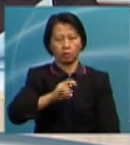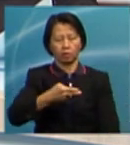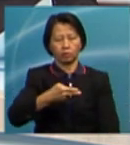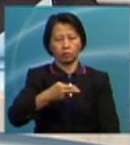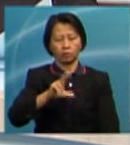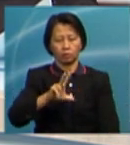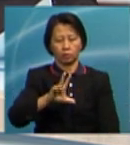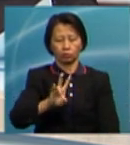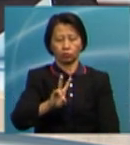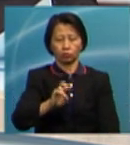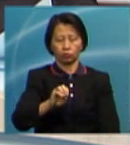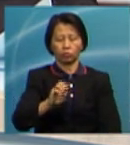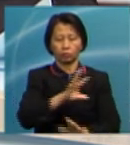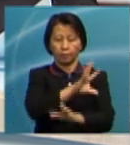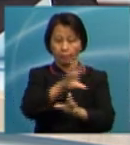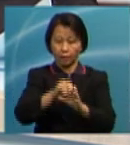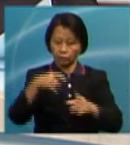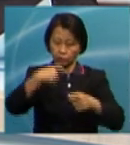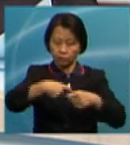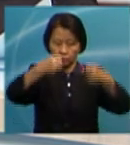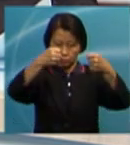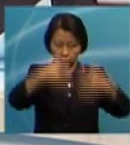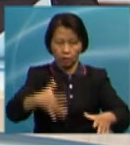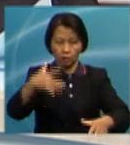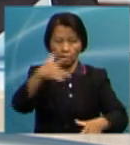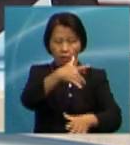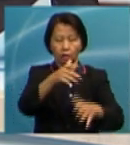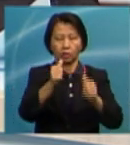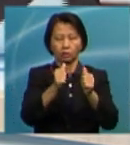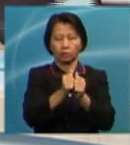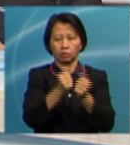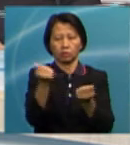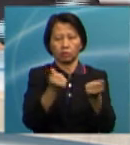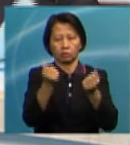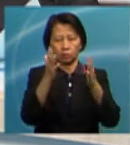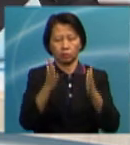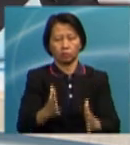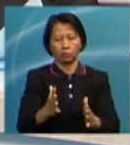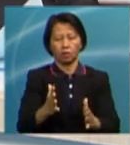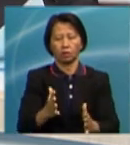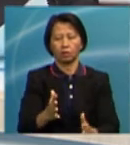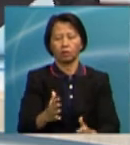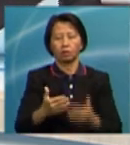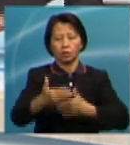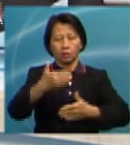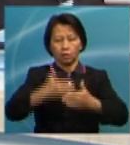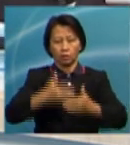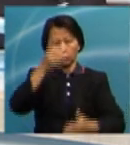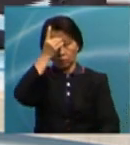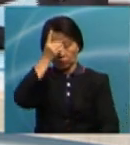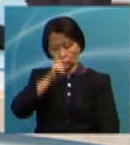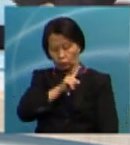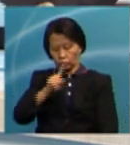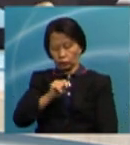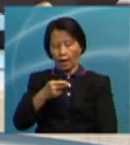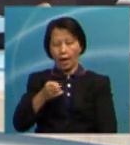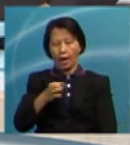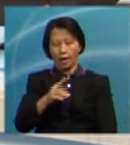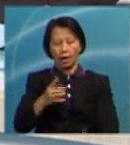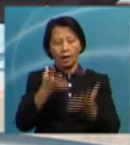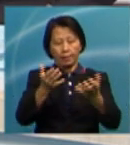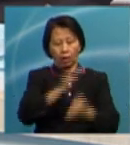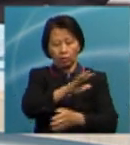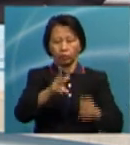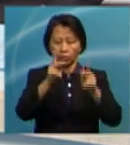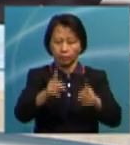MH370 termasuk mengaitkan kehilangan pesawat itu dengan jurubang sebiknya Dr ahidua